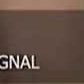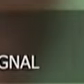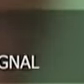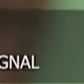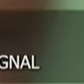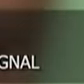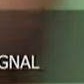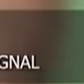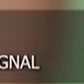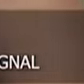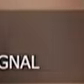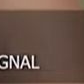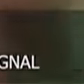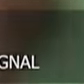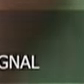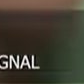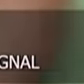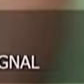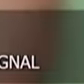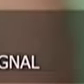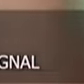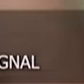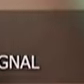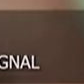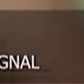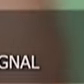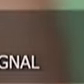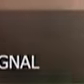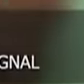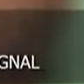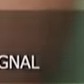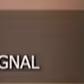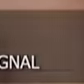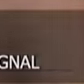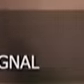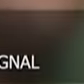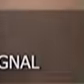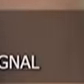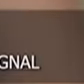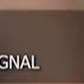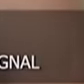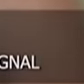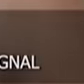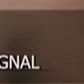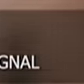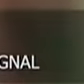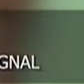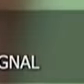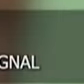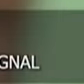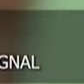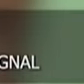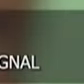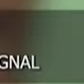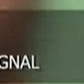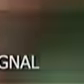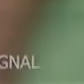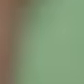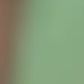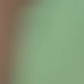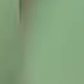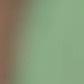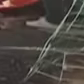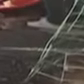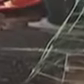iiwanan, sigurado ko yun. Sarap si Tofu in action. Tofu in action. Salamat po, Sarafi.